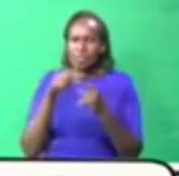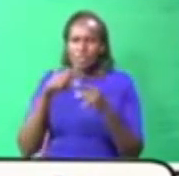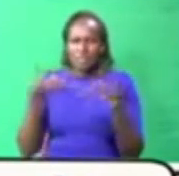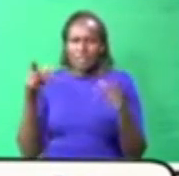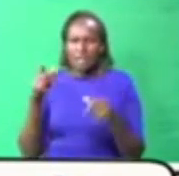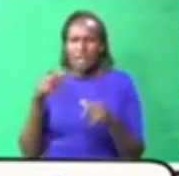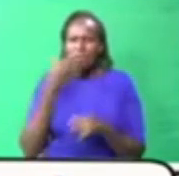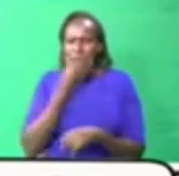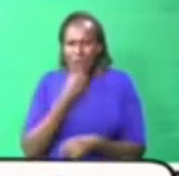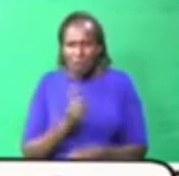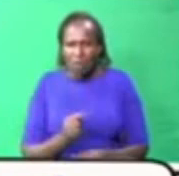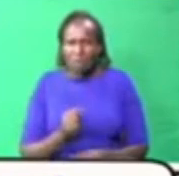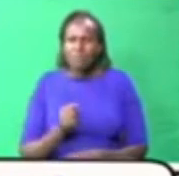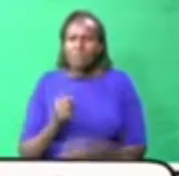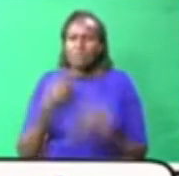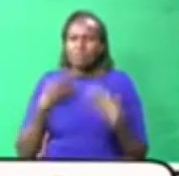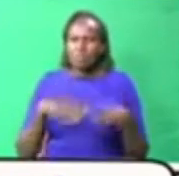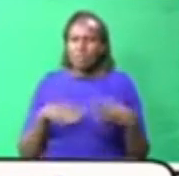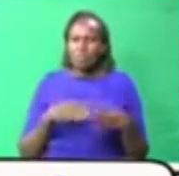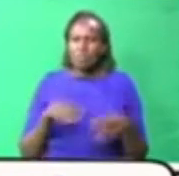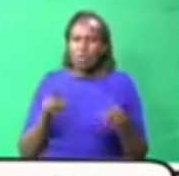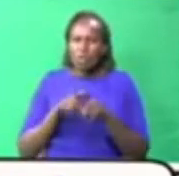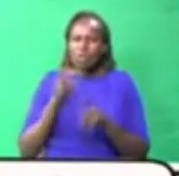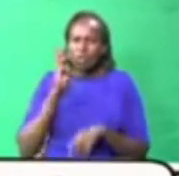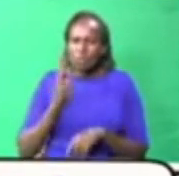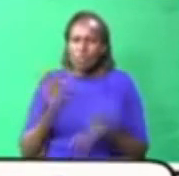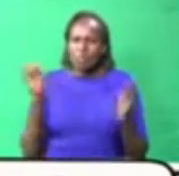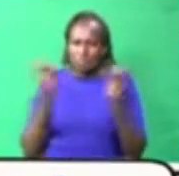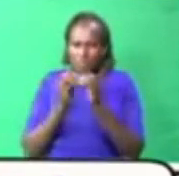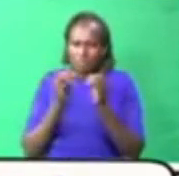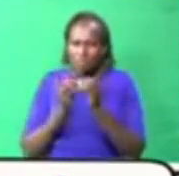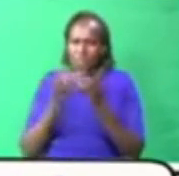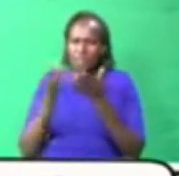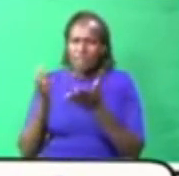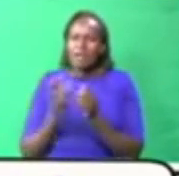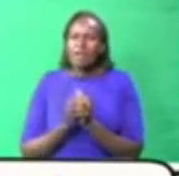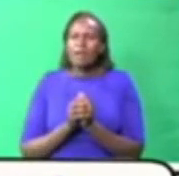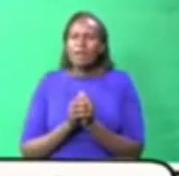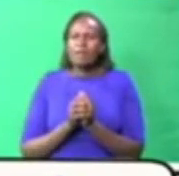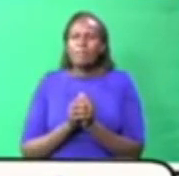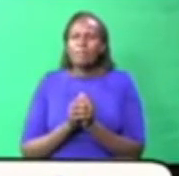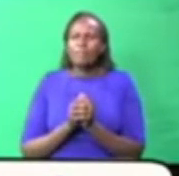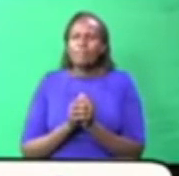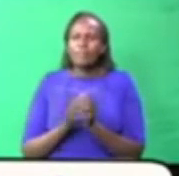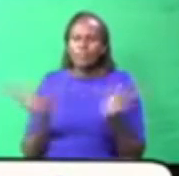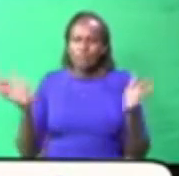Wazee, wakongwe, watakuwa wakikutana kwenye vikao vyao, kwenye malango ya muji.